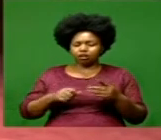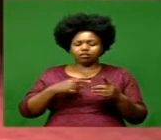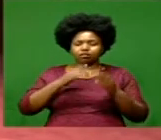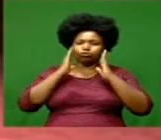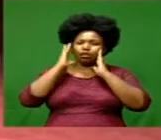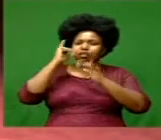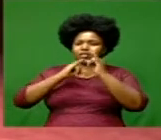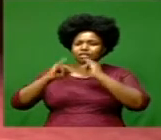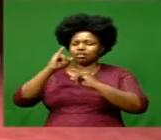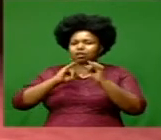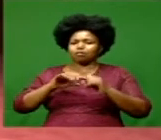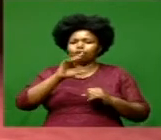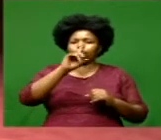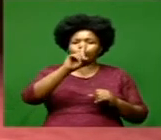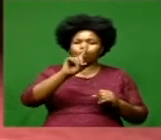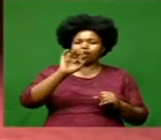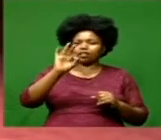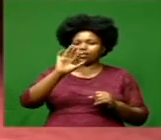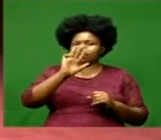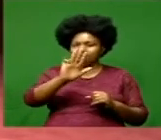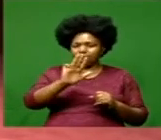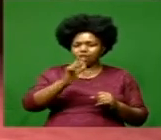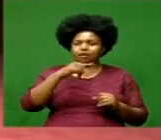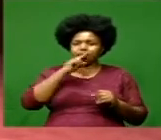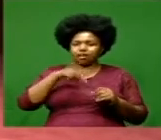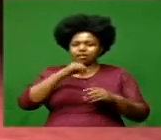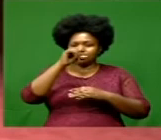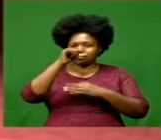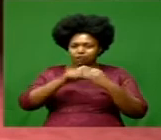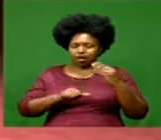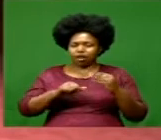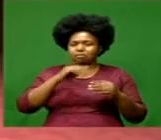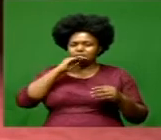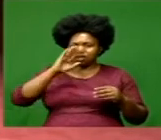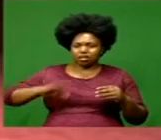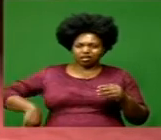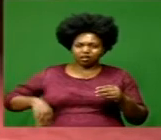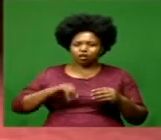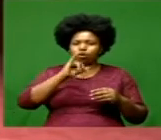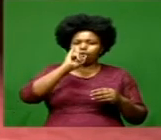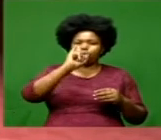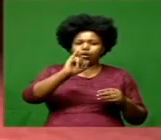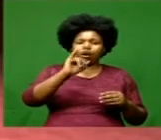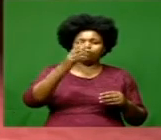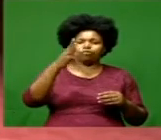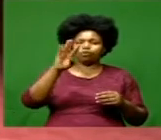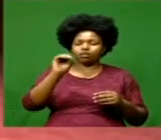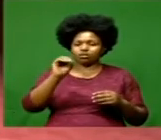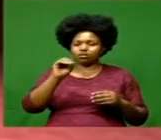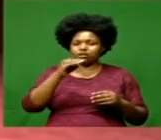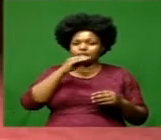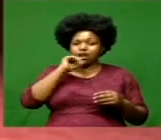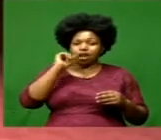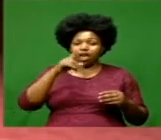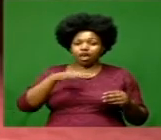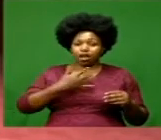139 kanzige gule nyanga sislige la pagu 114 kanzige li velichalimane nge